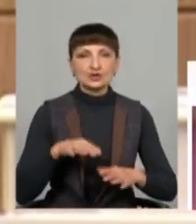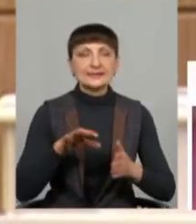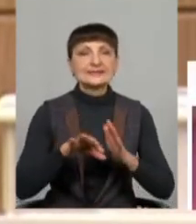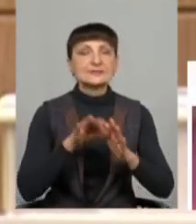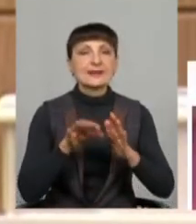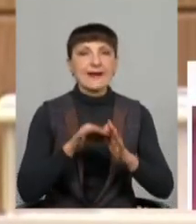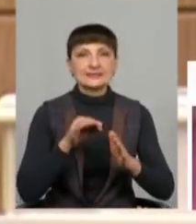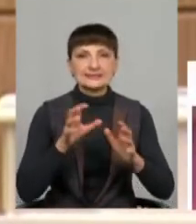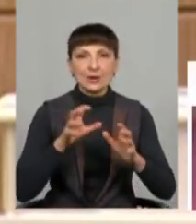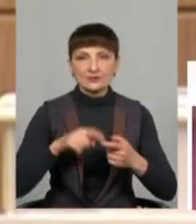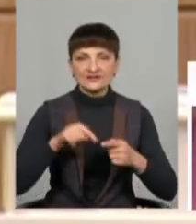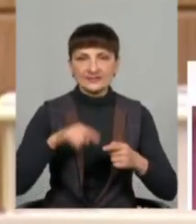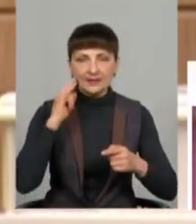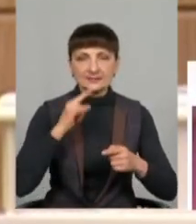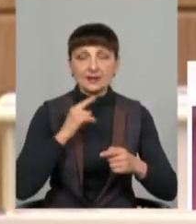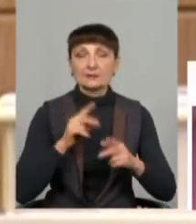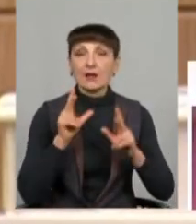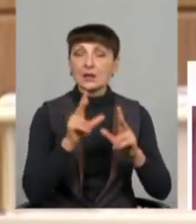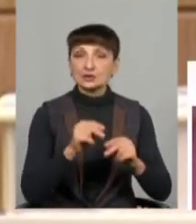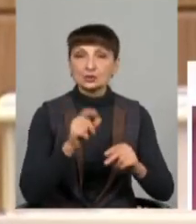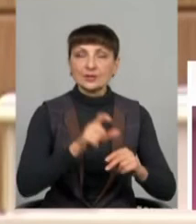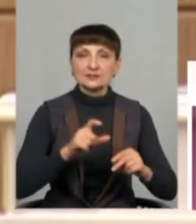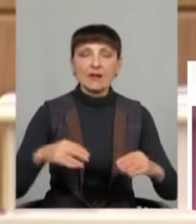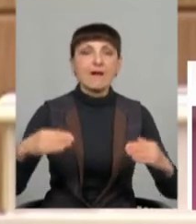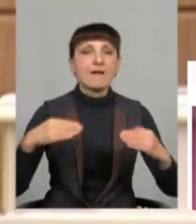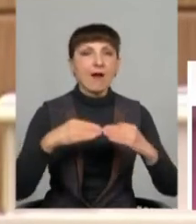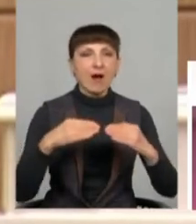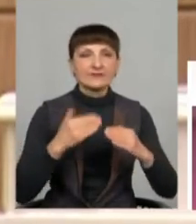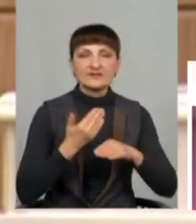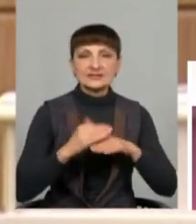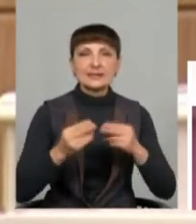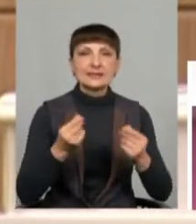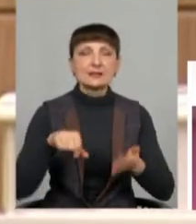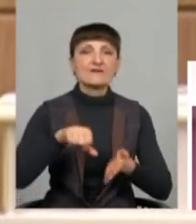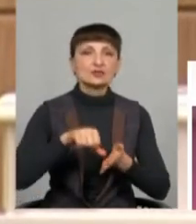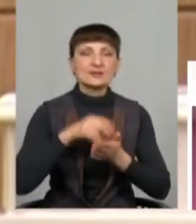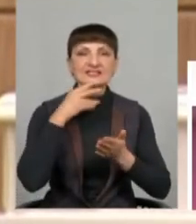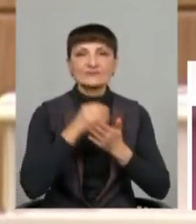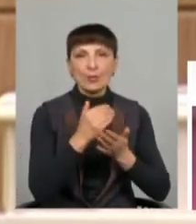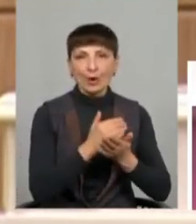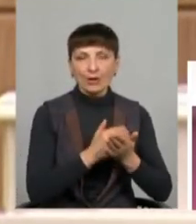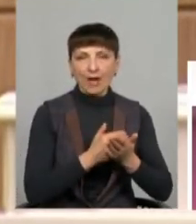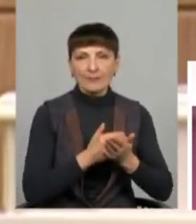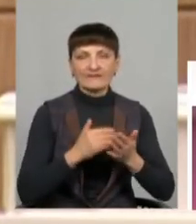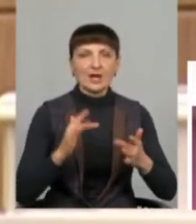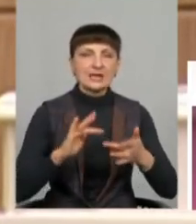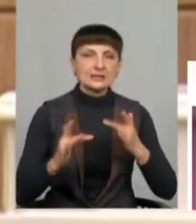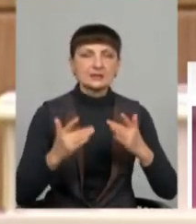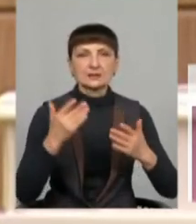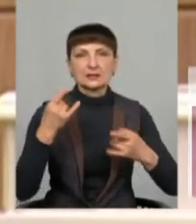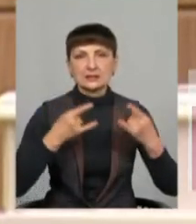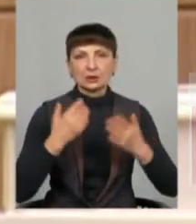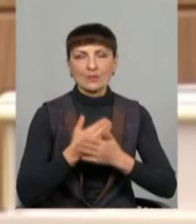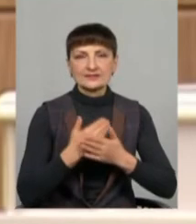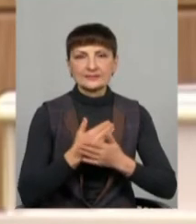избирательным законодательством, государство гарантирует кандидатам равное выделение средств для выступления со своими программами в СМИ. Согласно постановлению